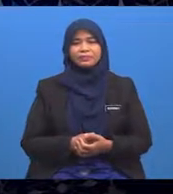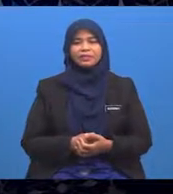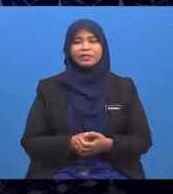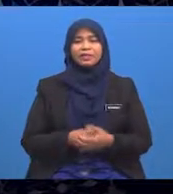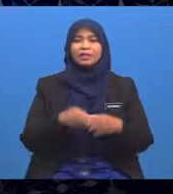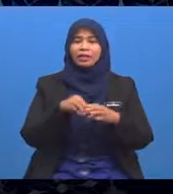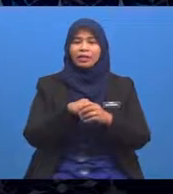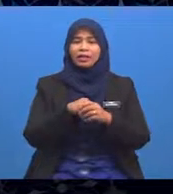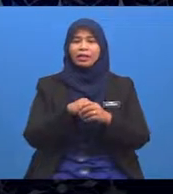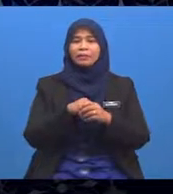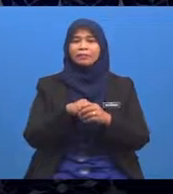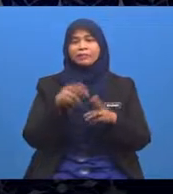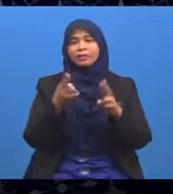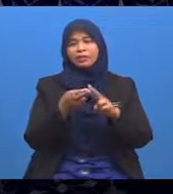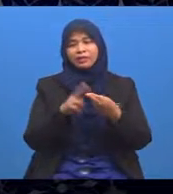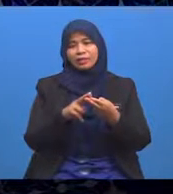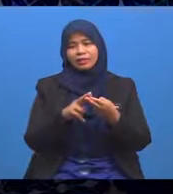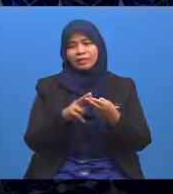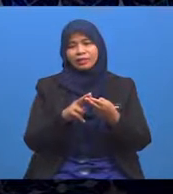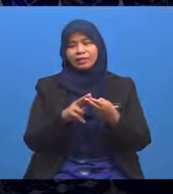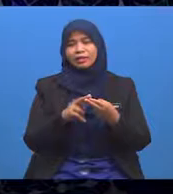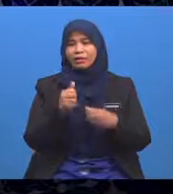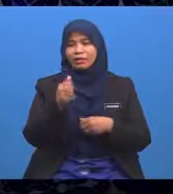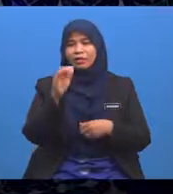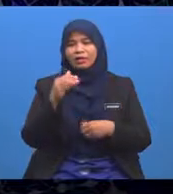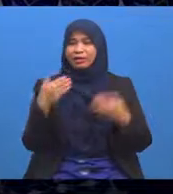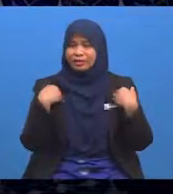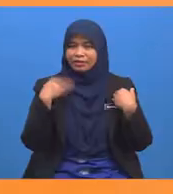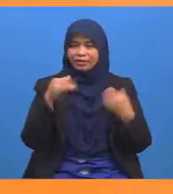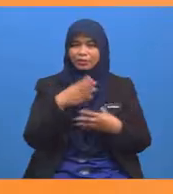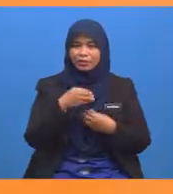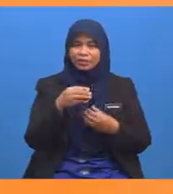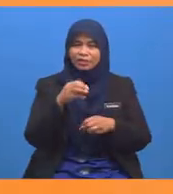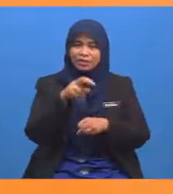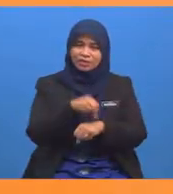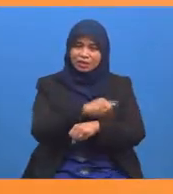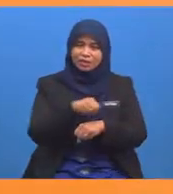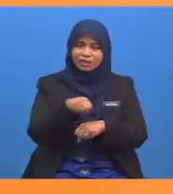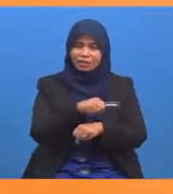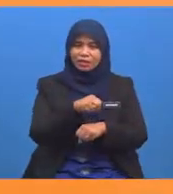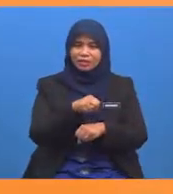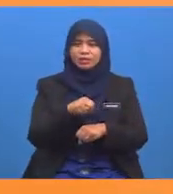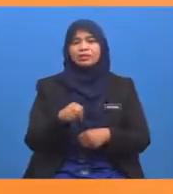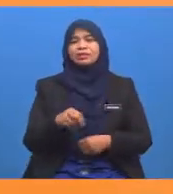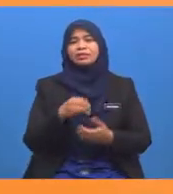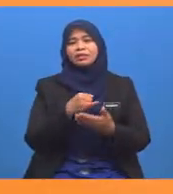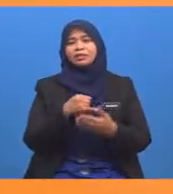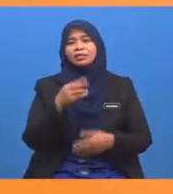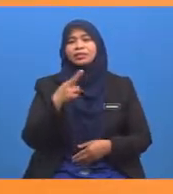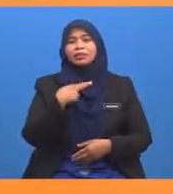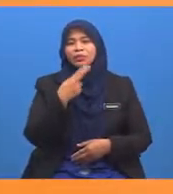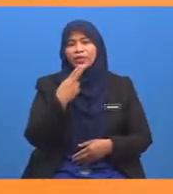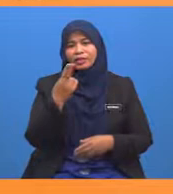Dalam kalangan rakan kamu di sekolah, pasti ada yang suka menyanyi, bukan? Ya, seni suara dalam